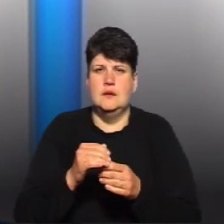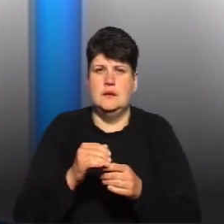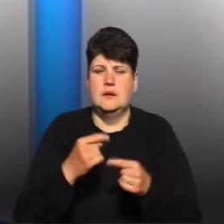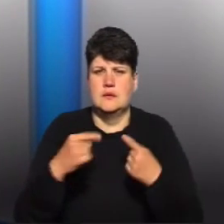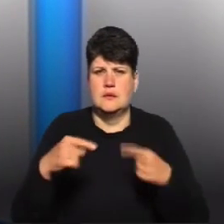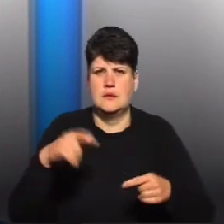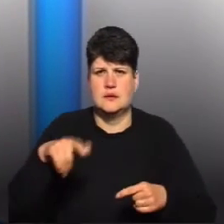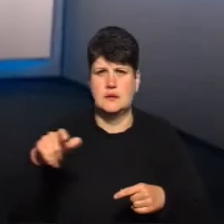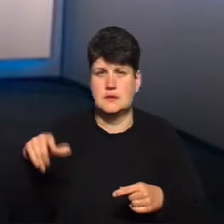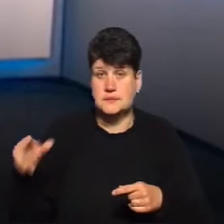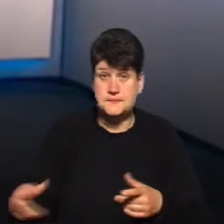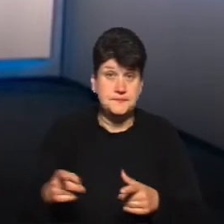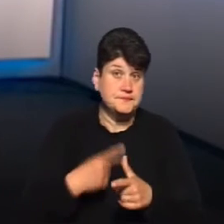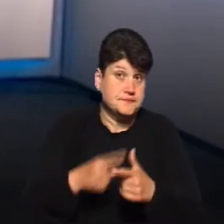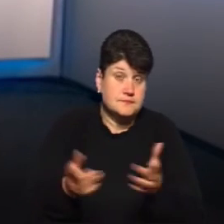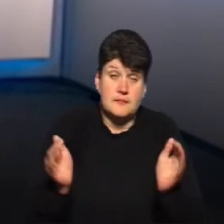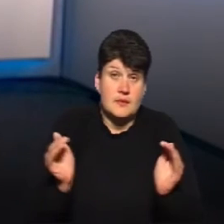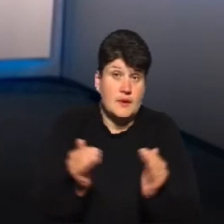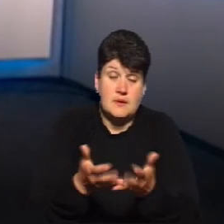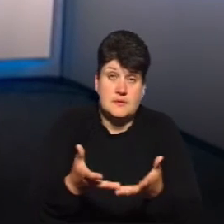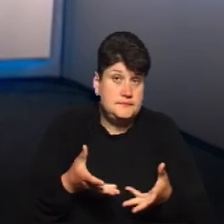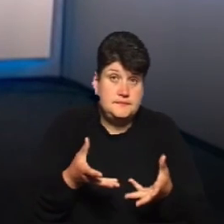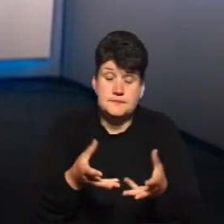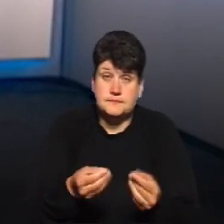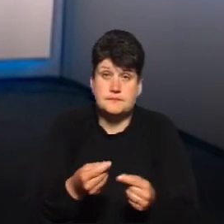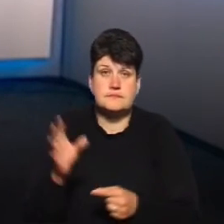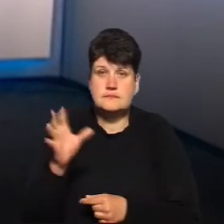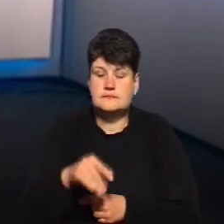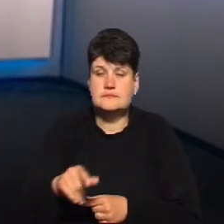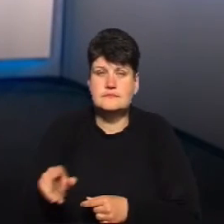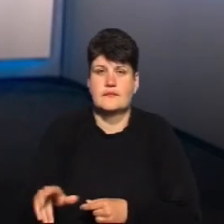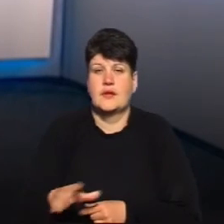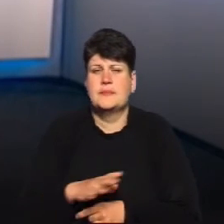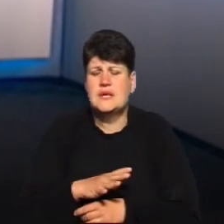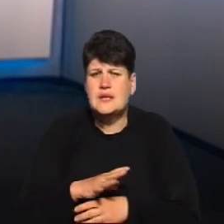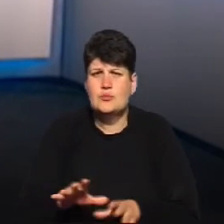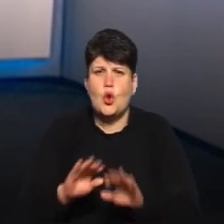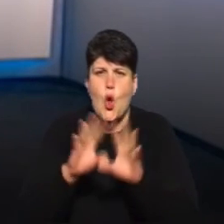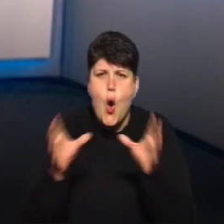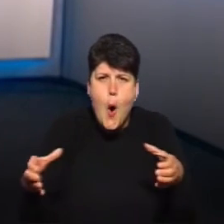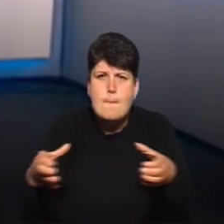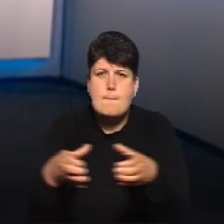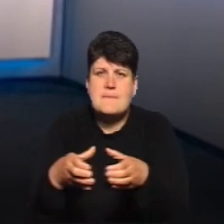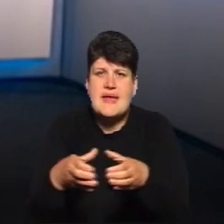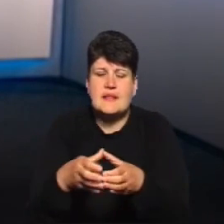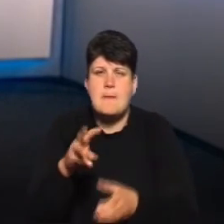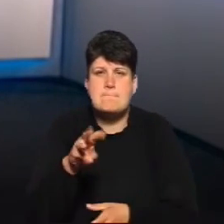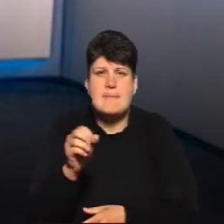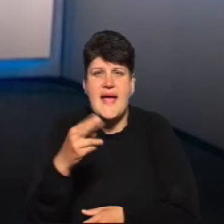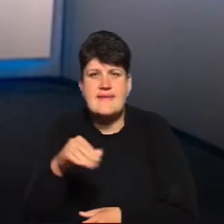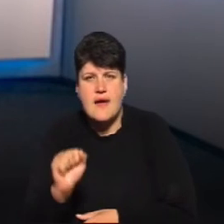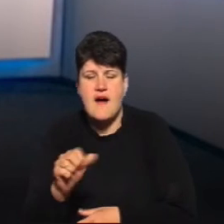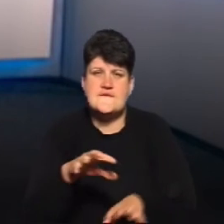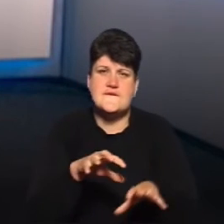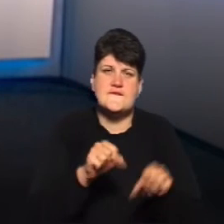чи, тобто, якось зменшити вплив, тобто, ось цих людей, тобто, щоб не було цього об'єднання медіа, влада, так, і бізнес.